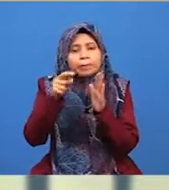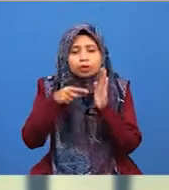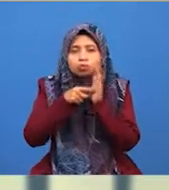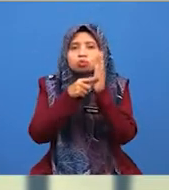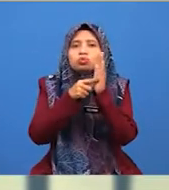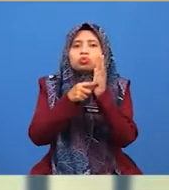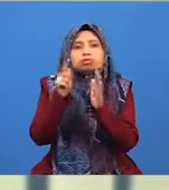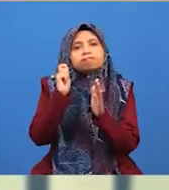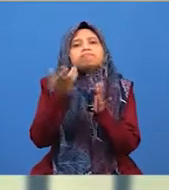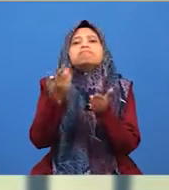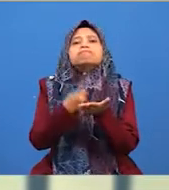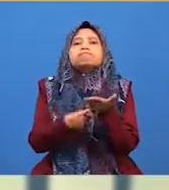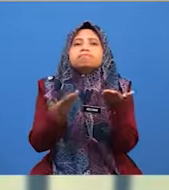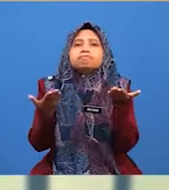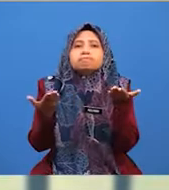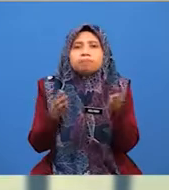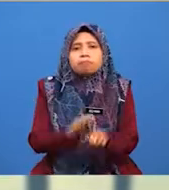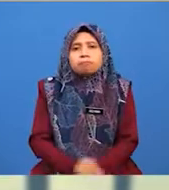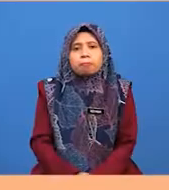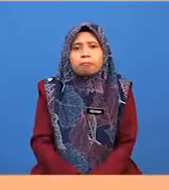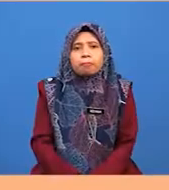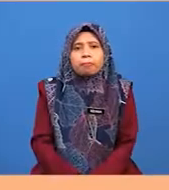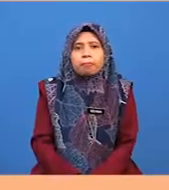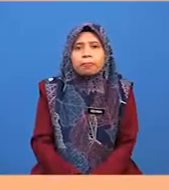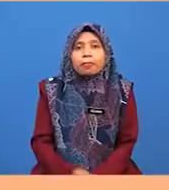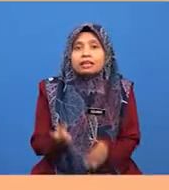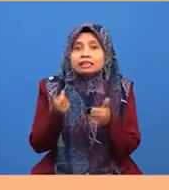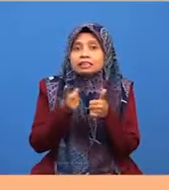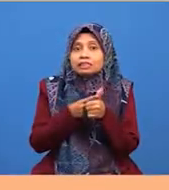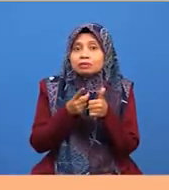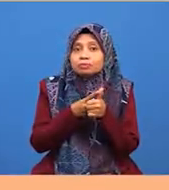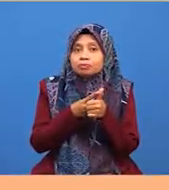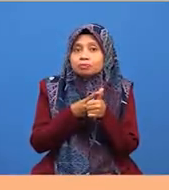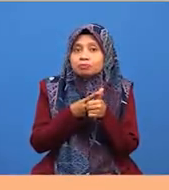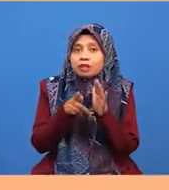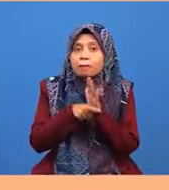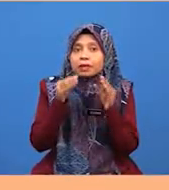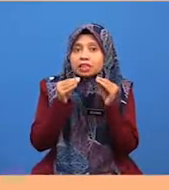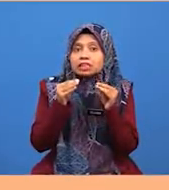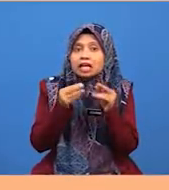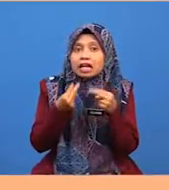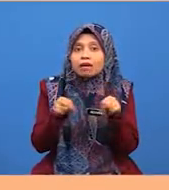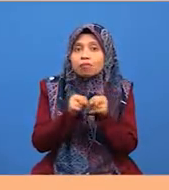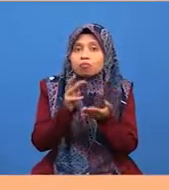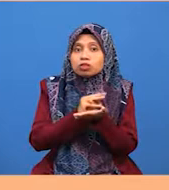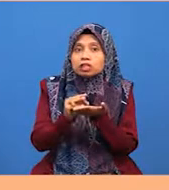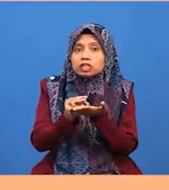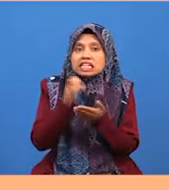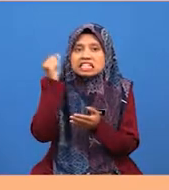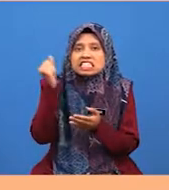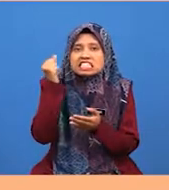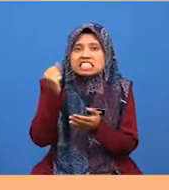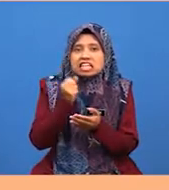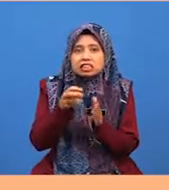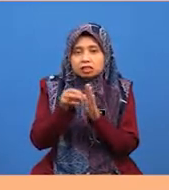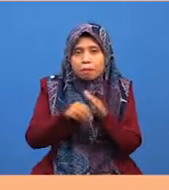kita saksikan sebentar tadi ialah kita hendaklah sentiasa mengamalkan